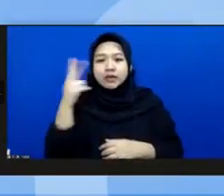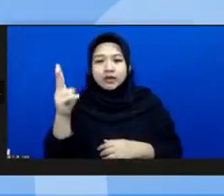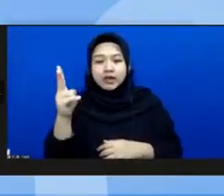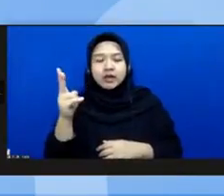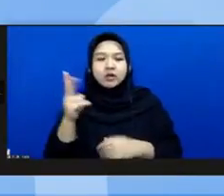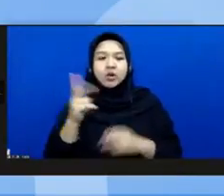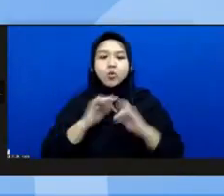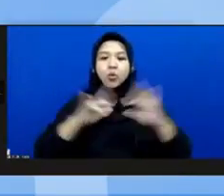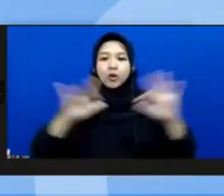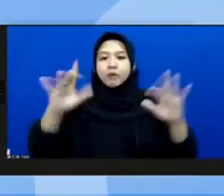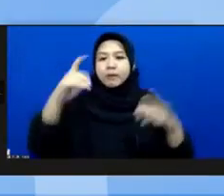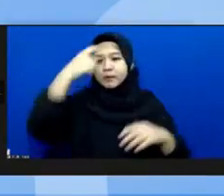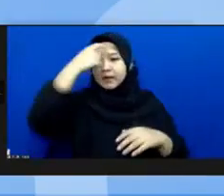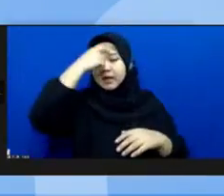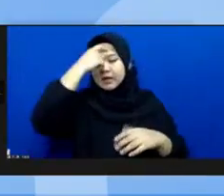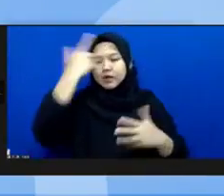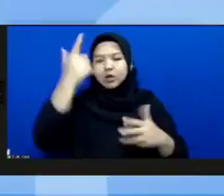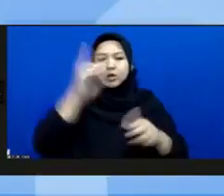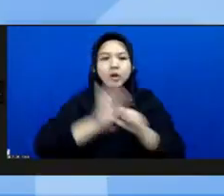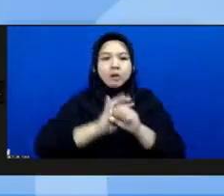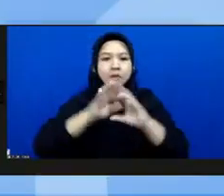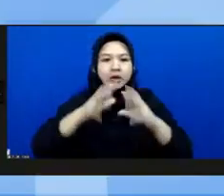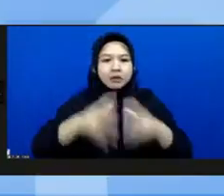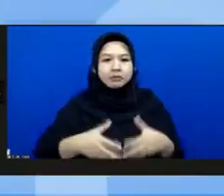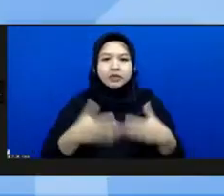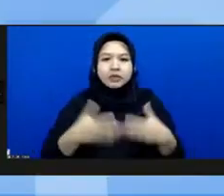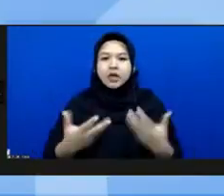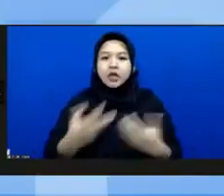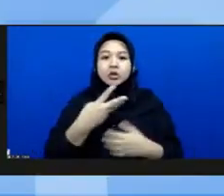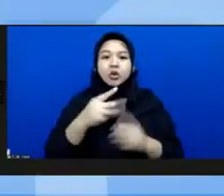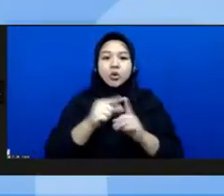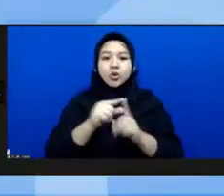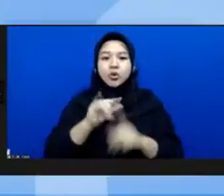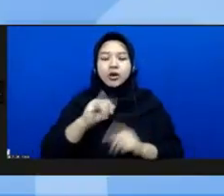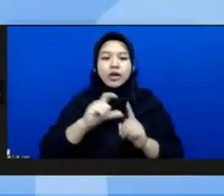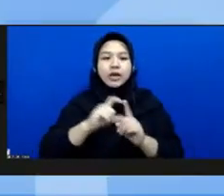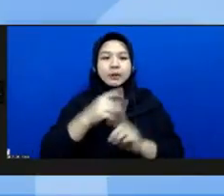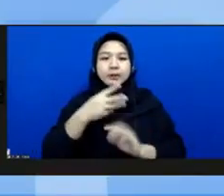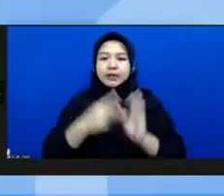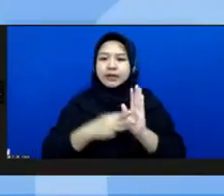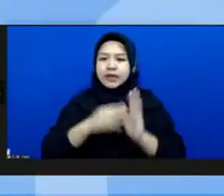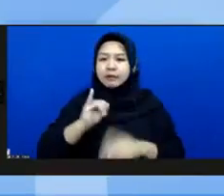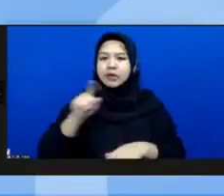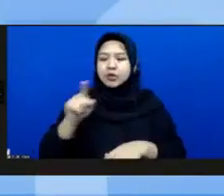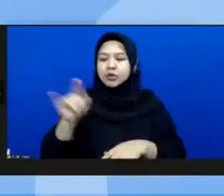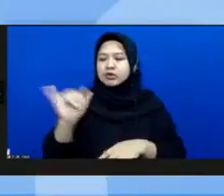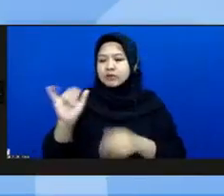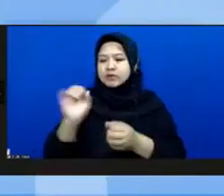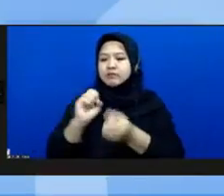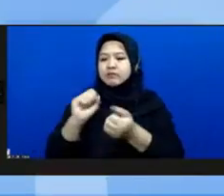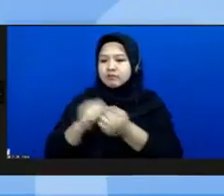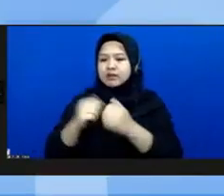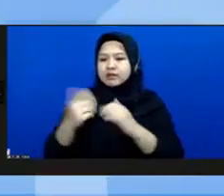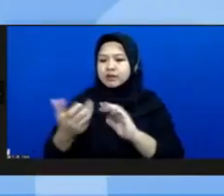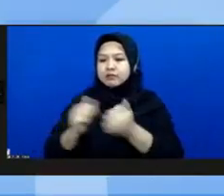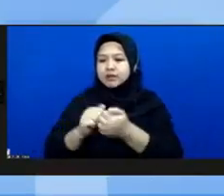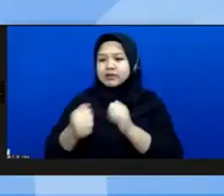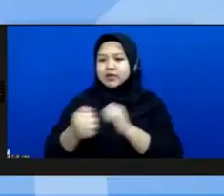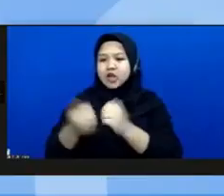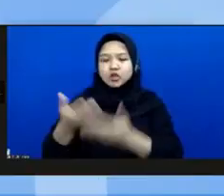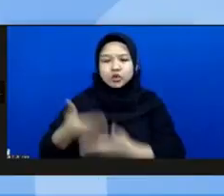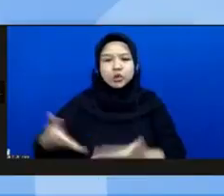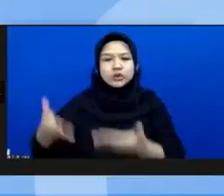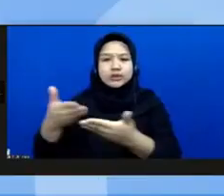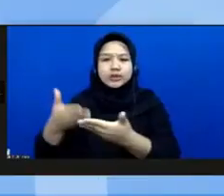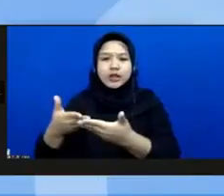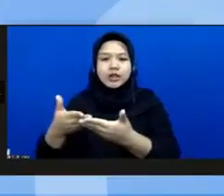wabah penyakit, apakah pandemi maupun epidemi, sebagai sebuah fenomena sosial. Kenapa? Karena